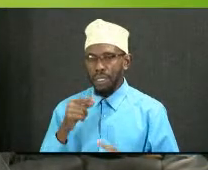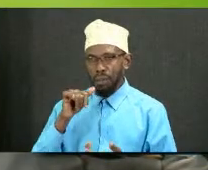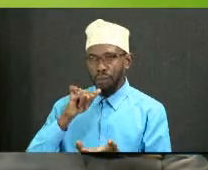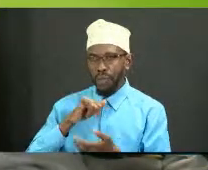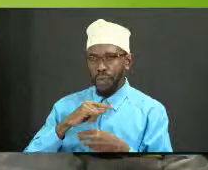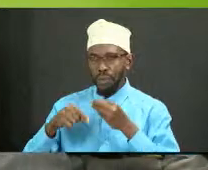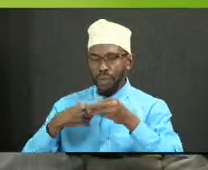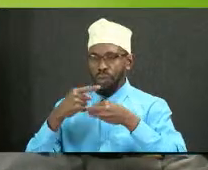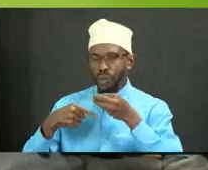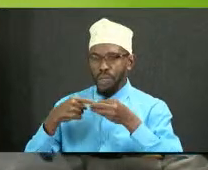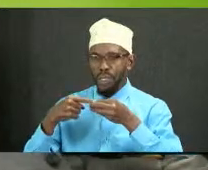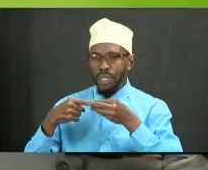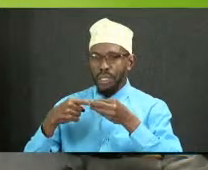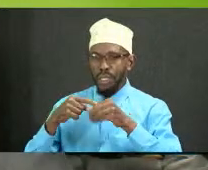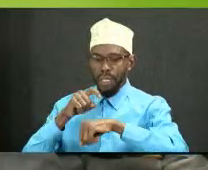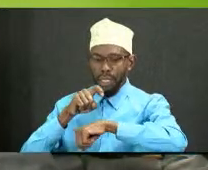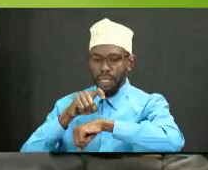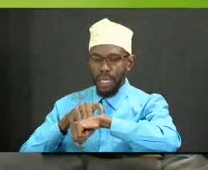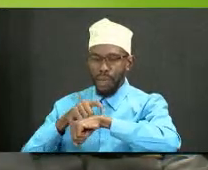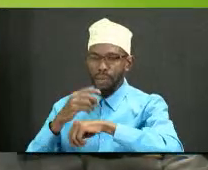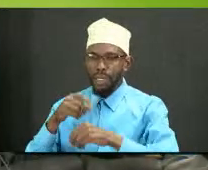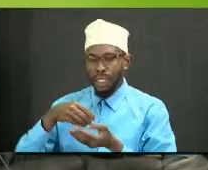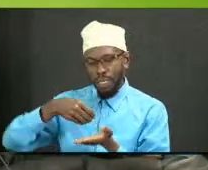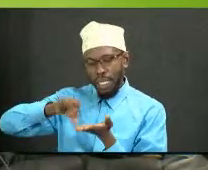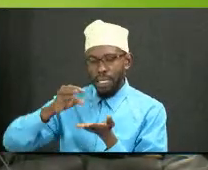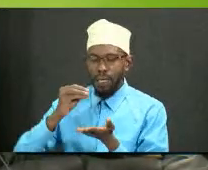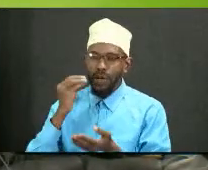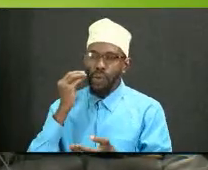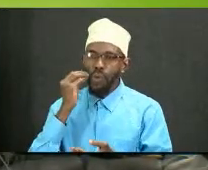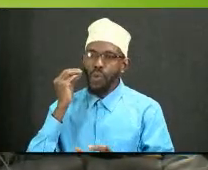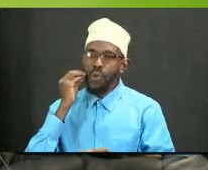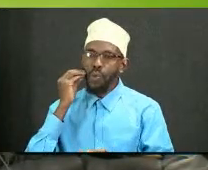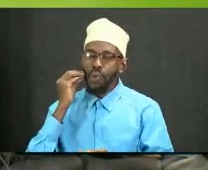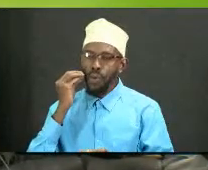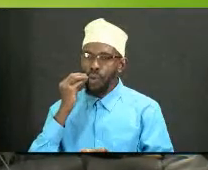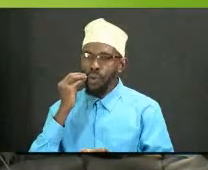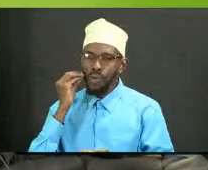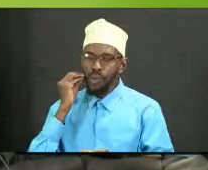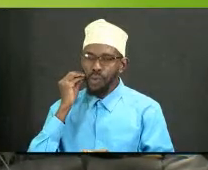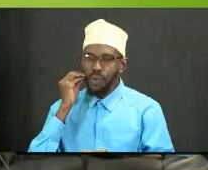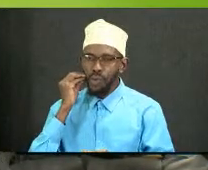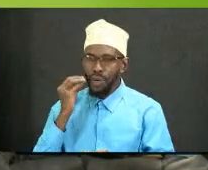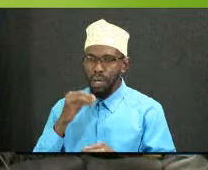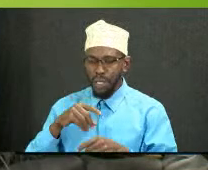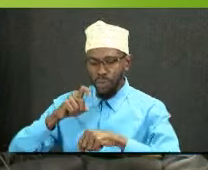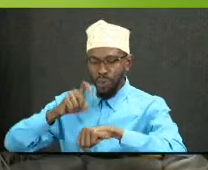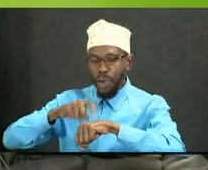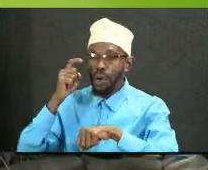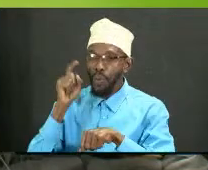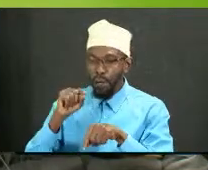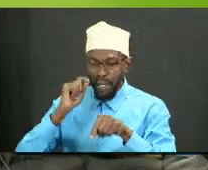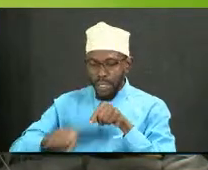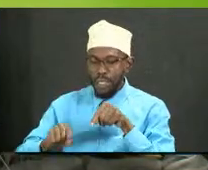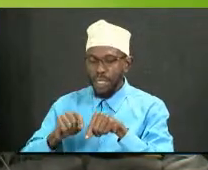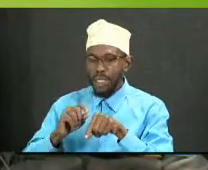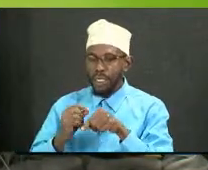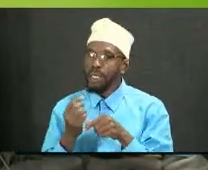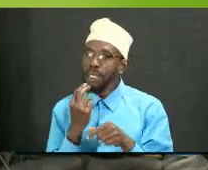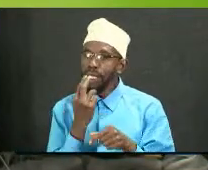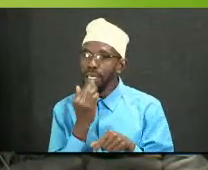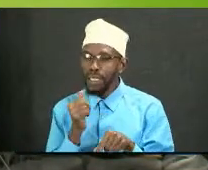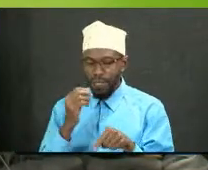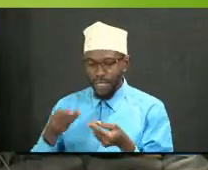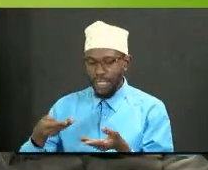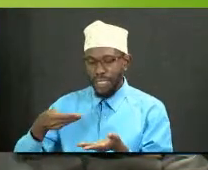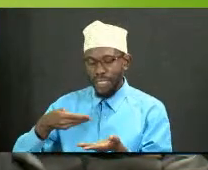Ulivyozungumzia kuhusu enzi zile za kutumwa dukani, umenikumbusha enzi zile unasema kiberiti kimoja, sukari robo na